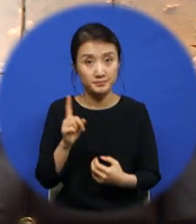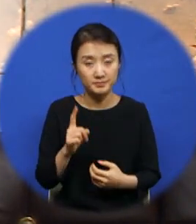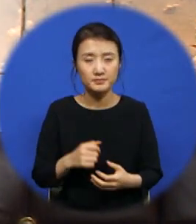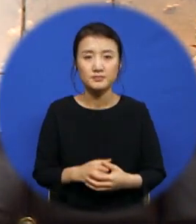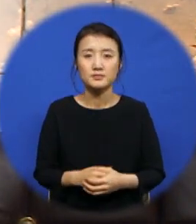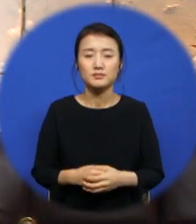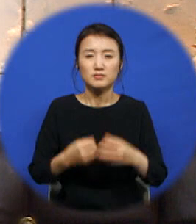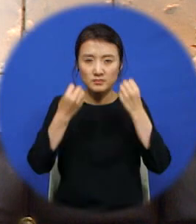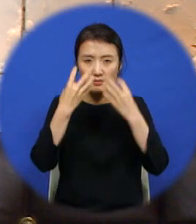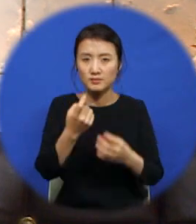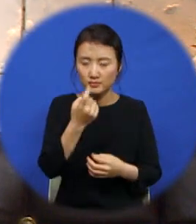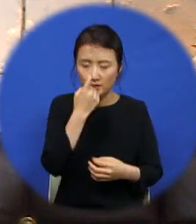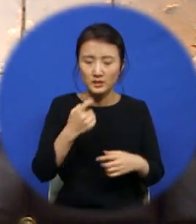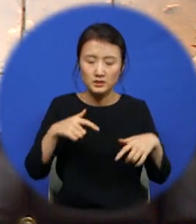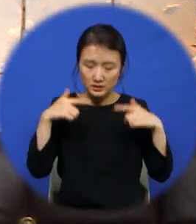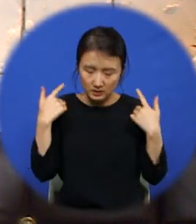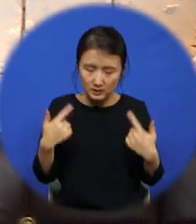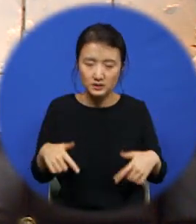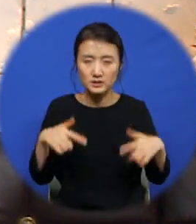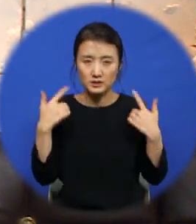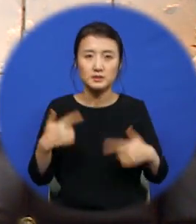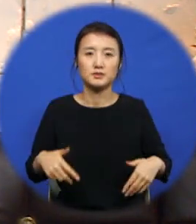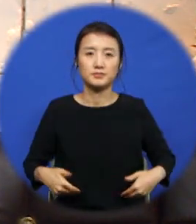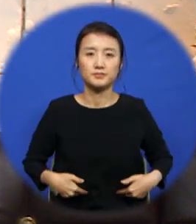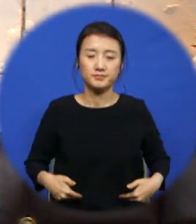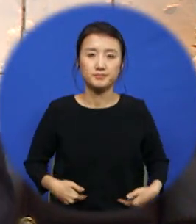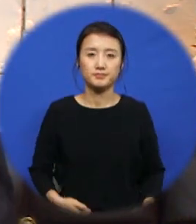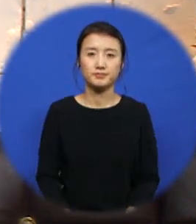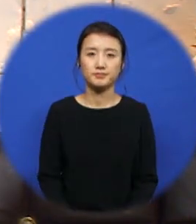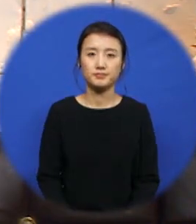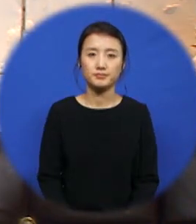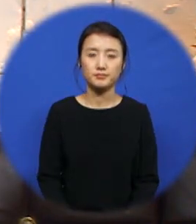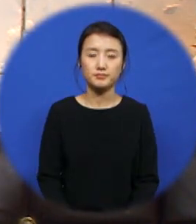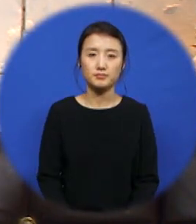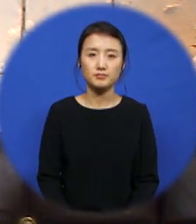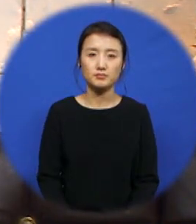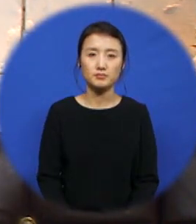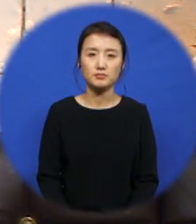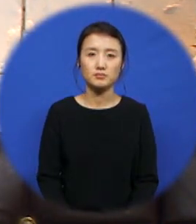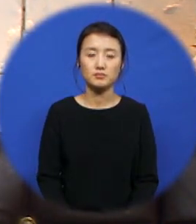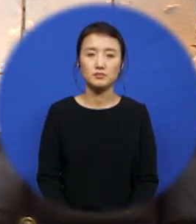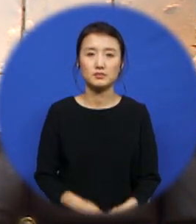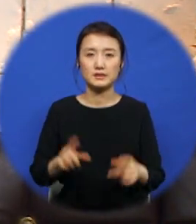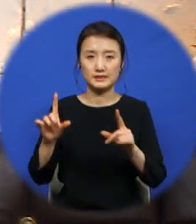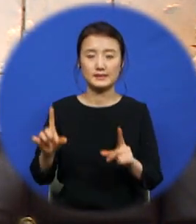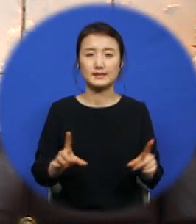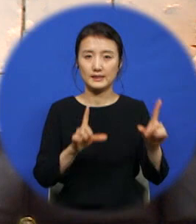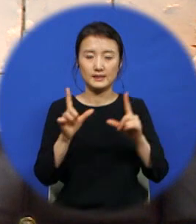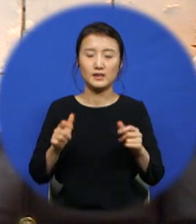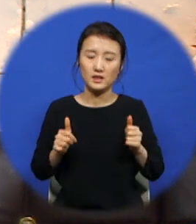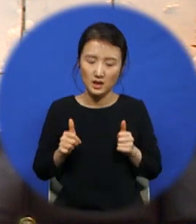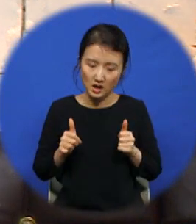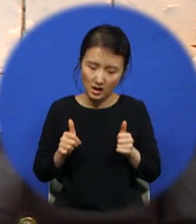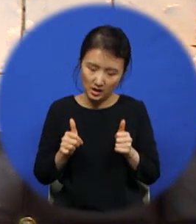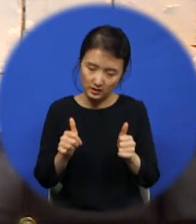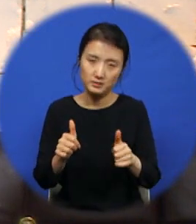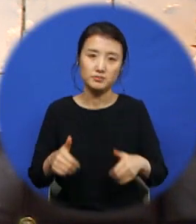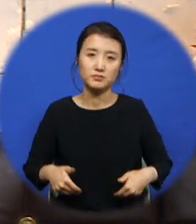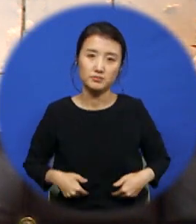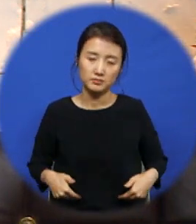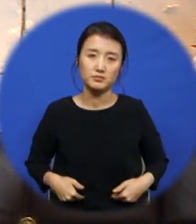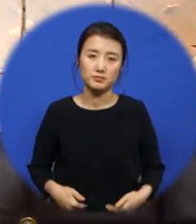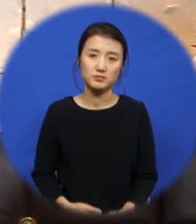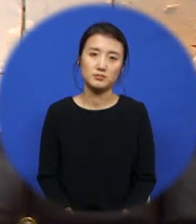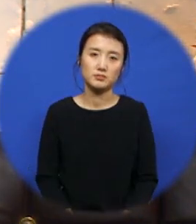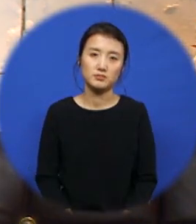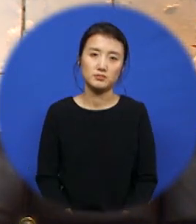새로운 것을 배운다 이렇게 생각하시고 항상 우리가 삶을 이렇게 아주 열심히 살아내는 것이 중요하겠다 는 정말